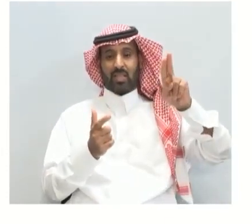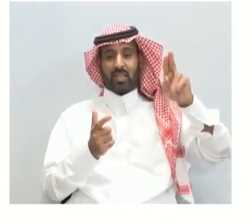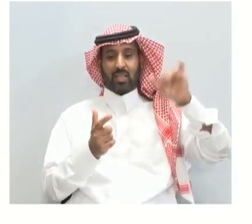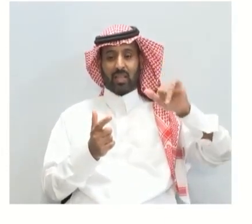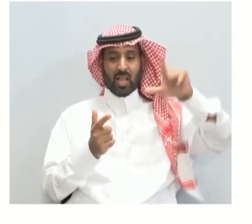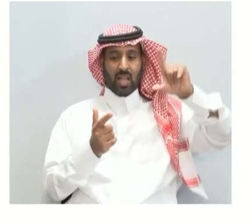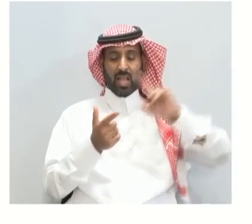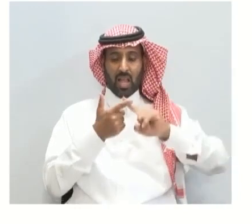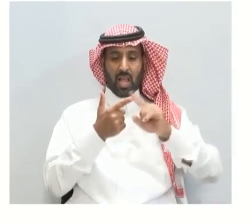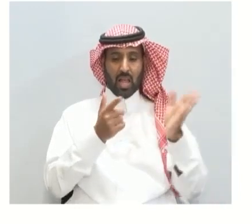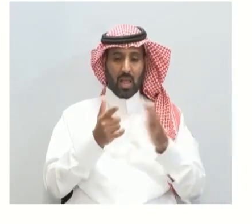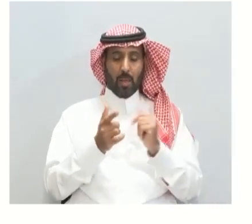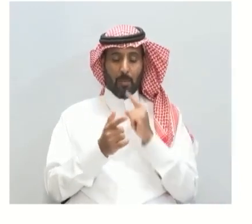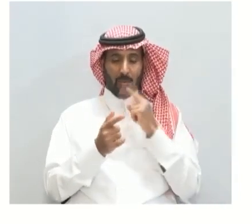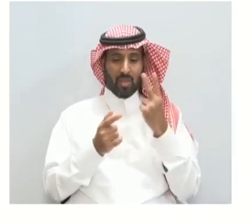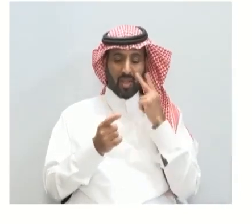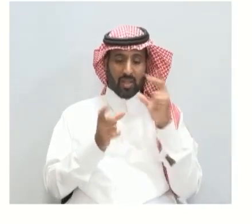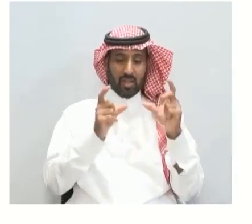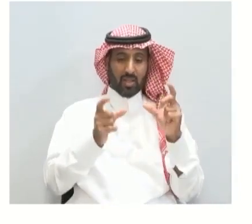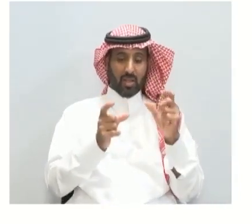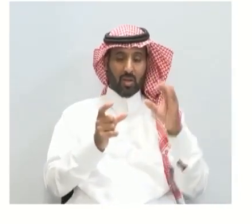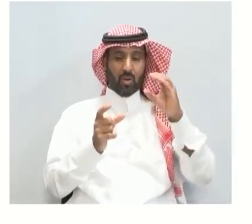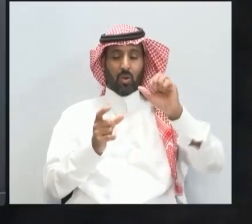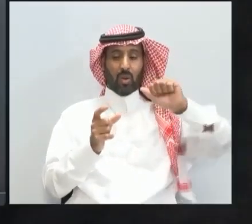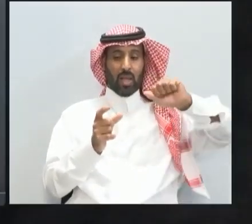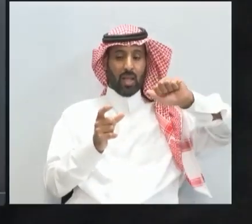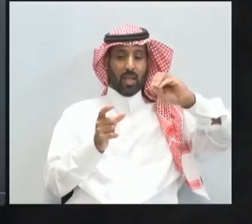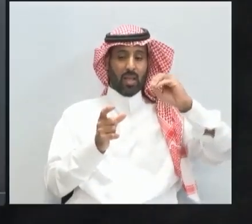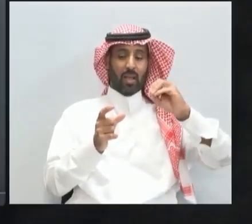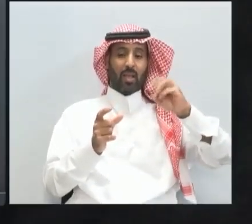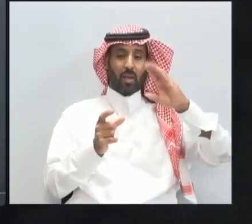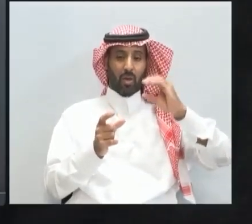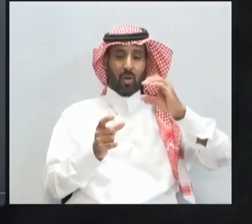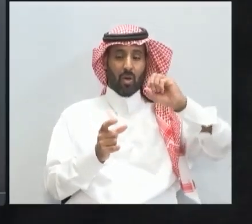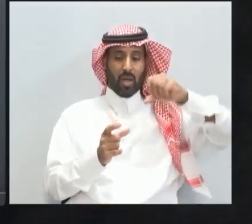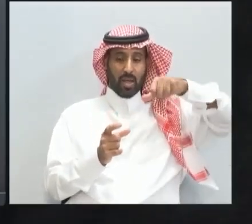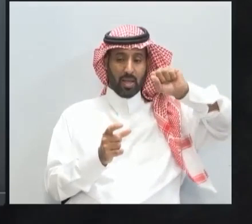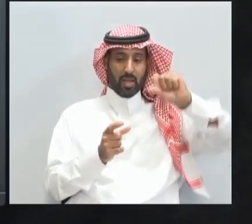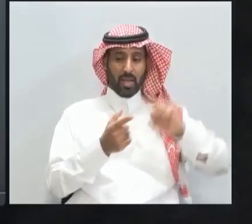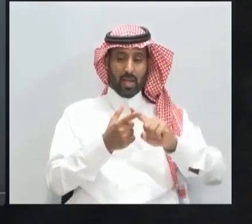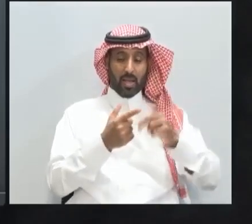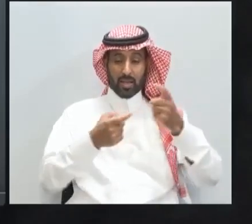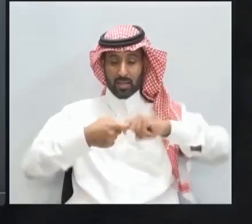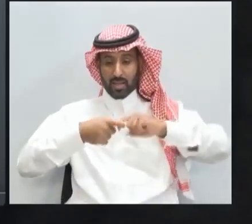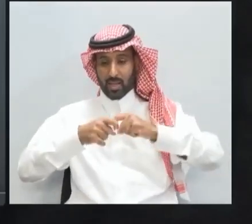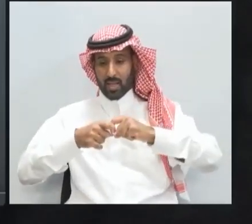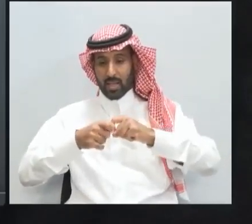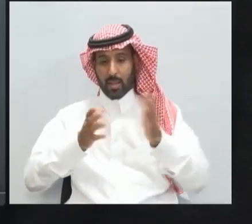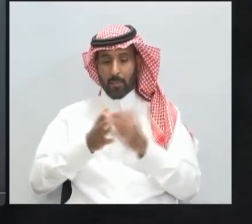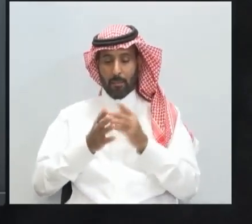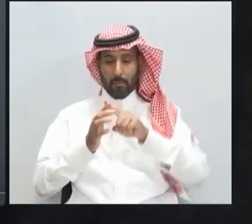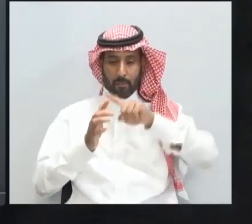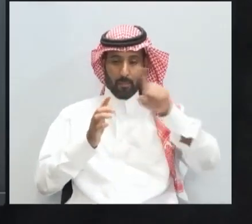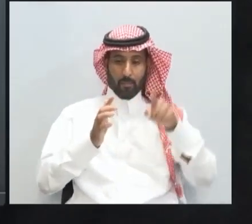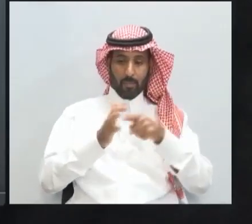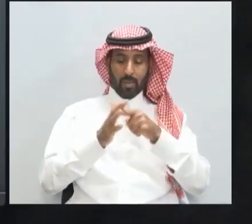الكربون اذا هذا المركب الثنائي او ستيل الكو اي هذا المركب عندما يرتبط مع حمض او